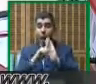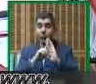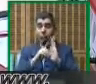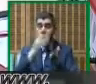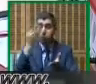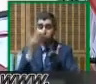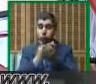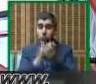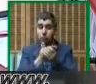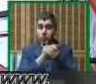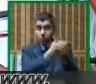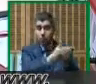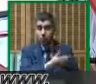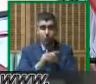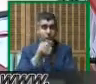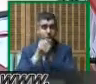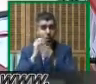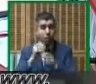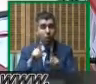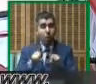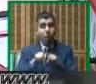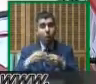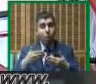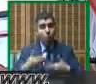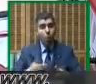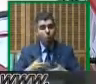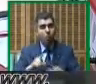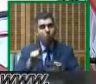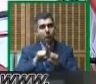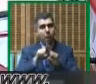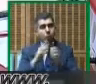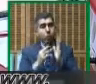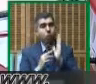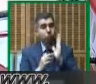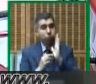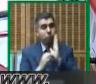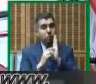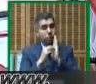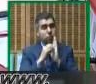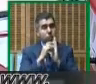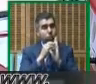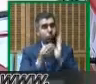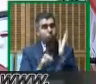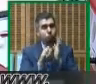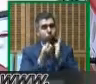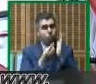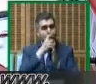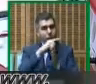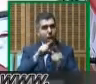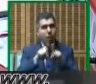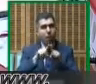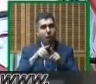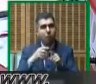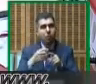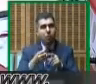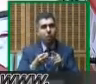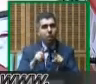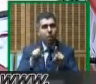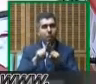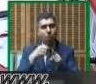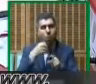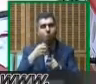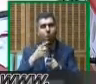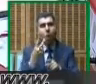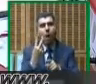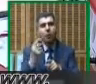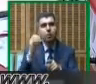البصري. لغاية اليوم نتقدم خطوة خطوة في تنزيل المقتضيات. هنالك أمور تحققت، أقصد